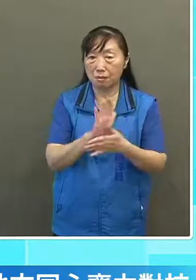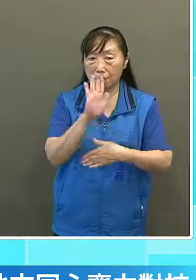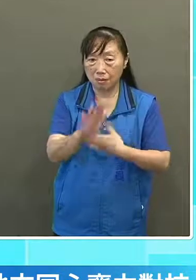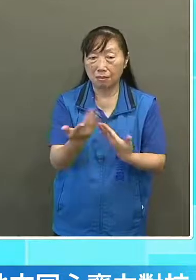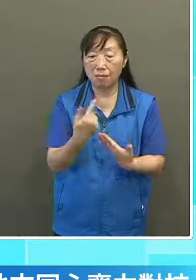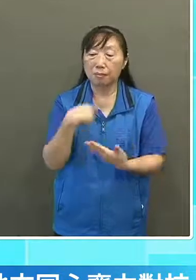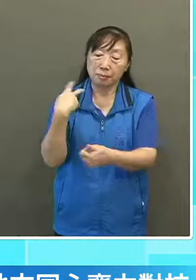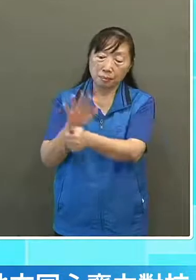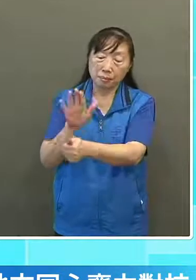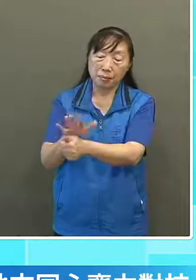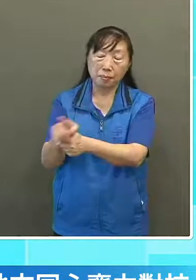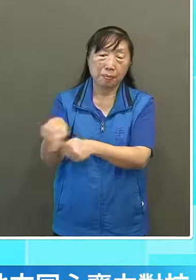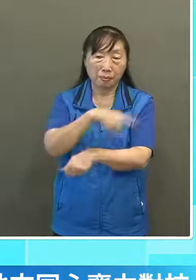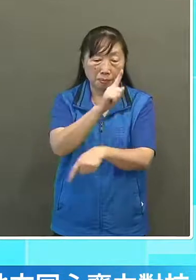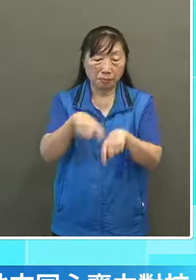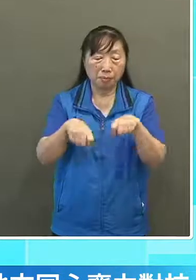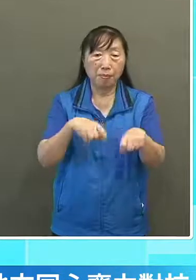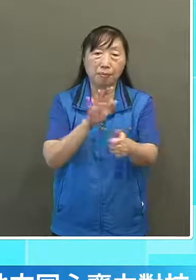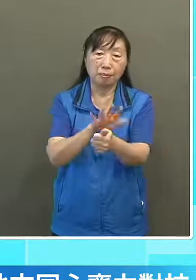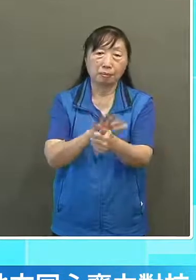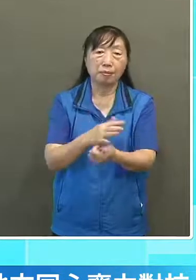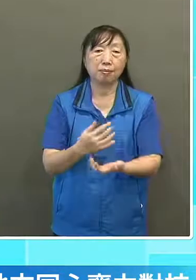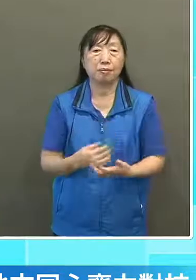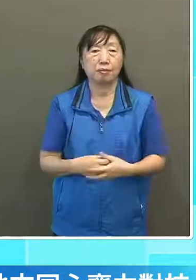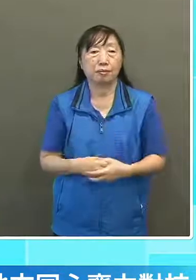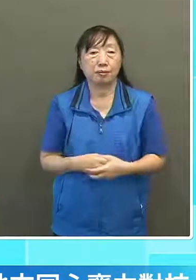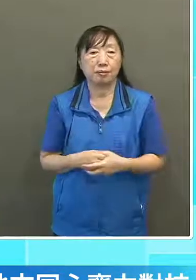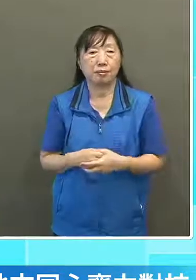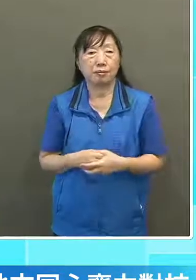助处理的，市政府一定全力来协助。